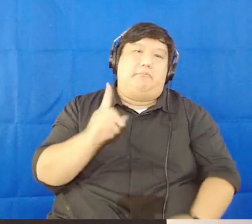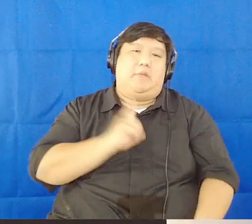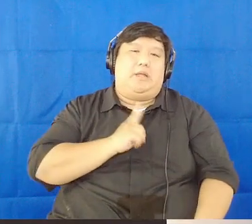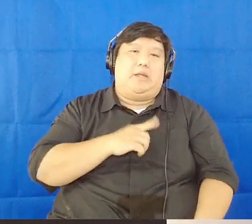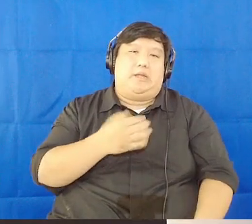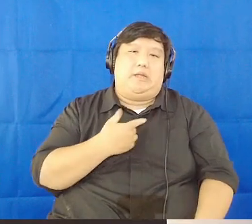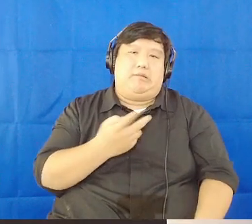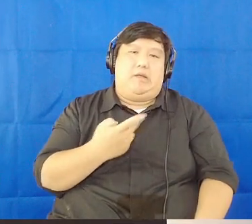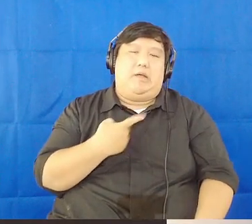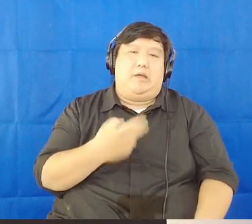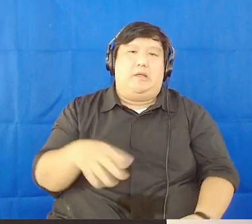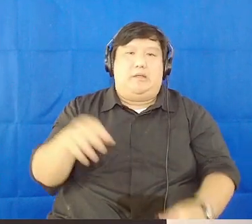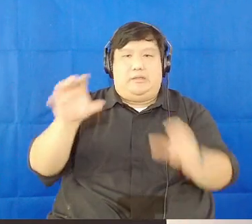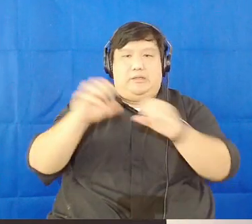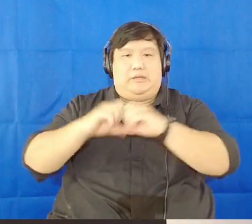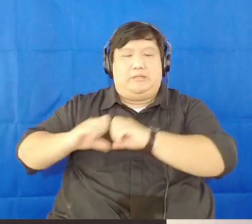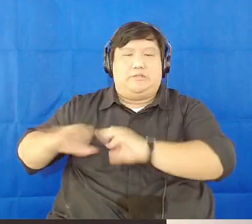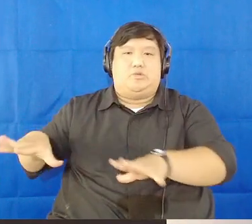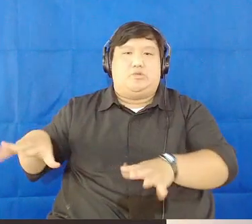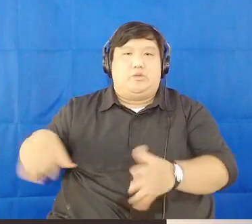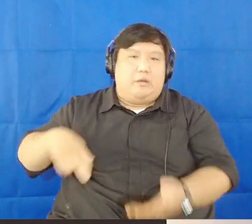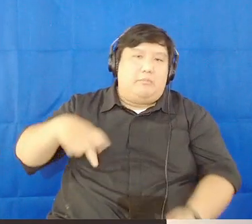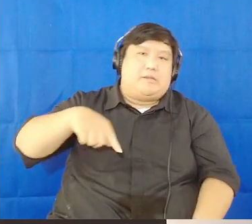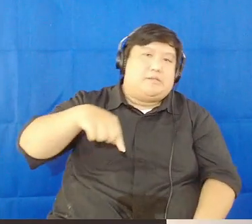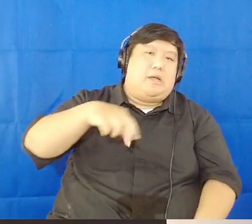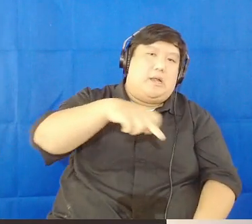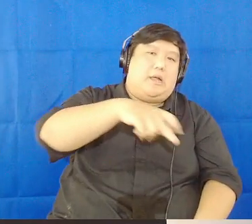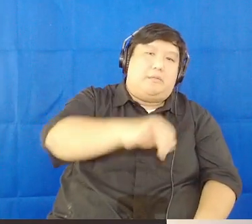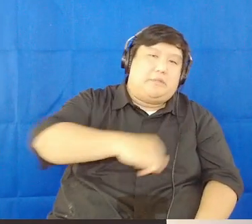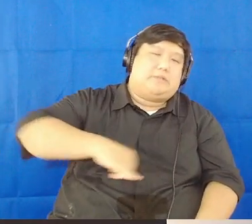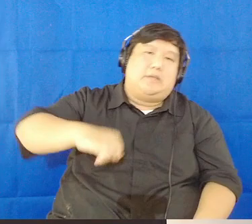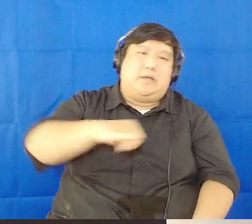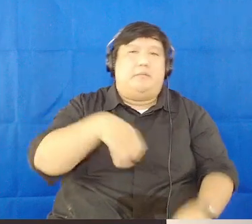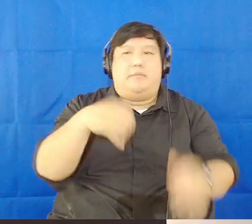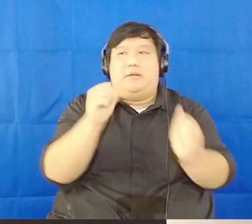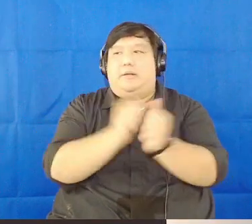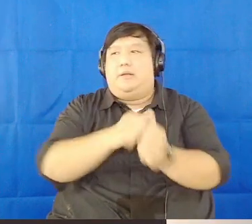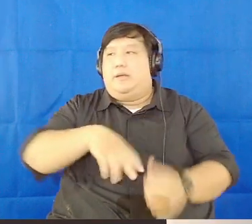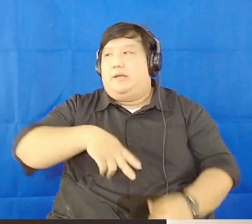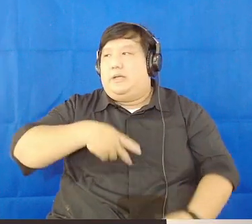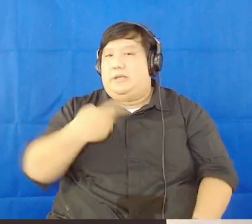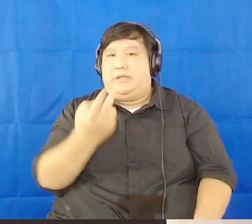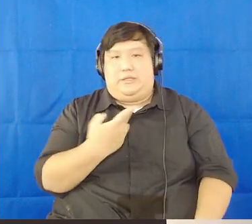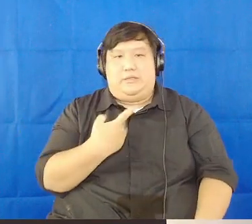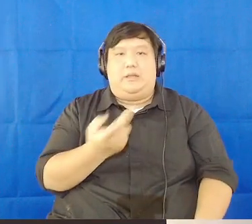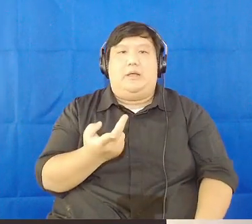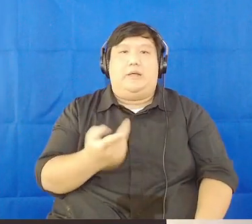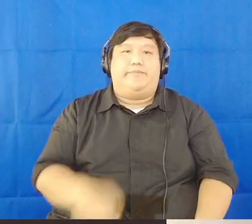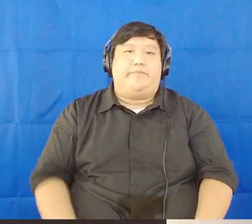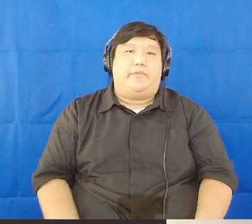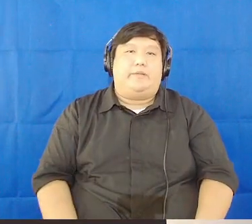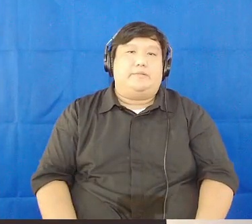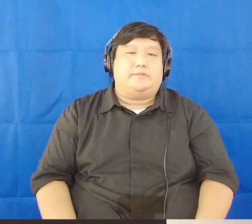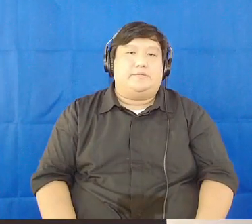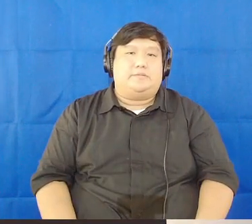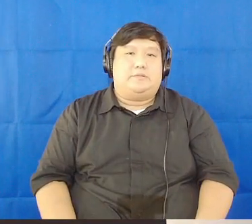diri kita. Kristus yang berjalan bersama dengan kita. Tetapi sekali lagi, ini pun perlu kita beri ruang dalam